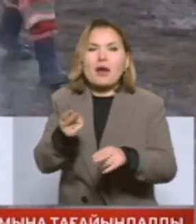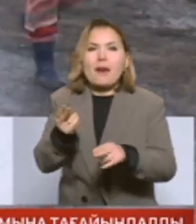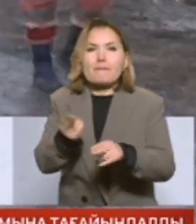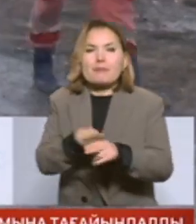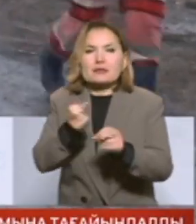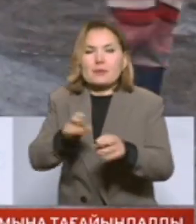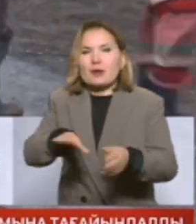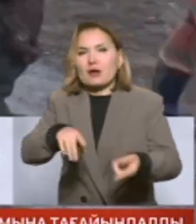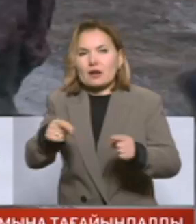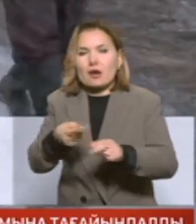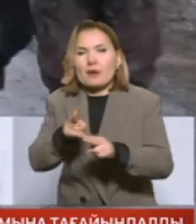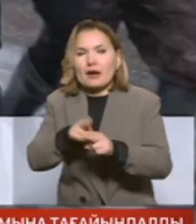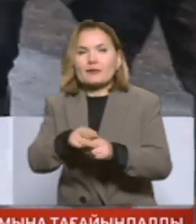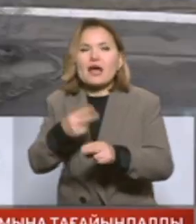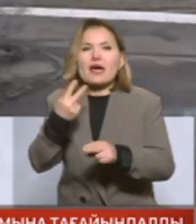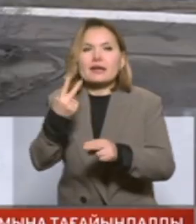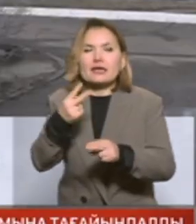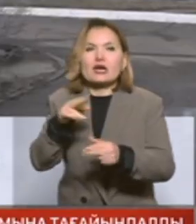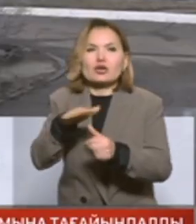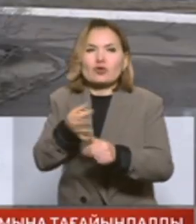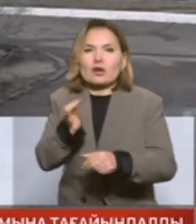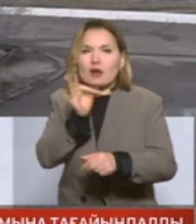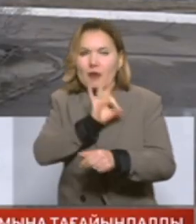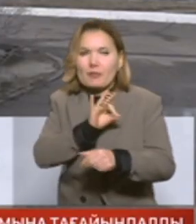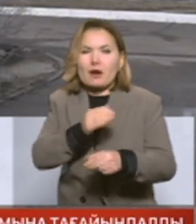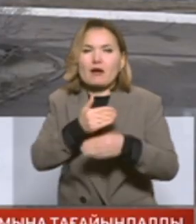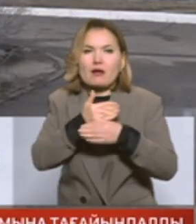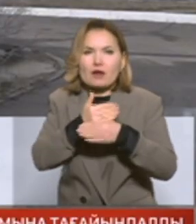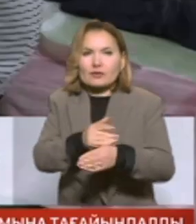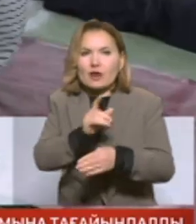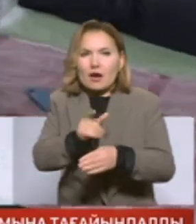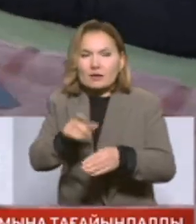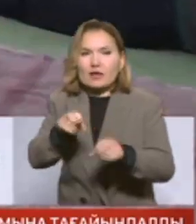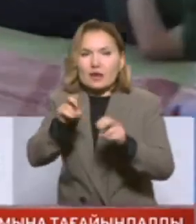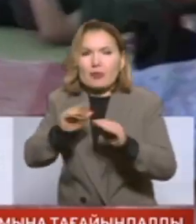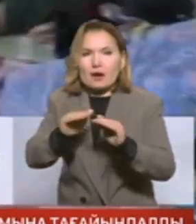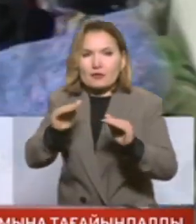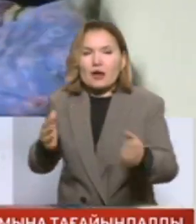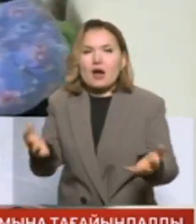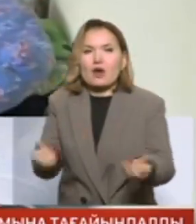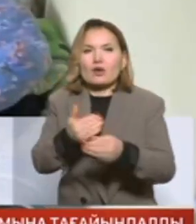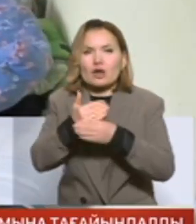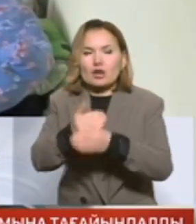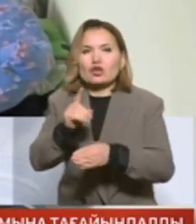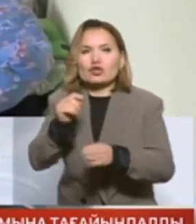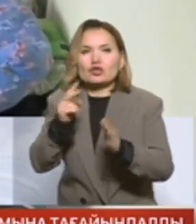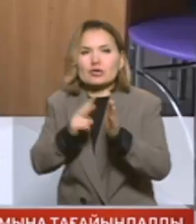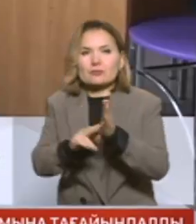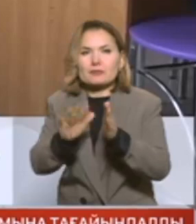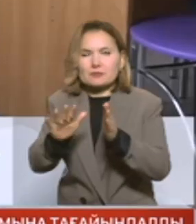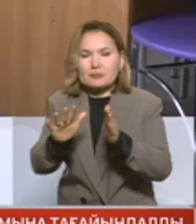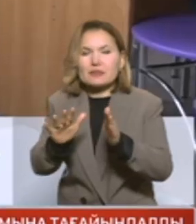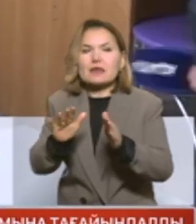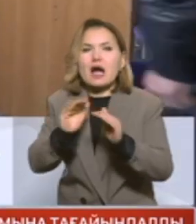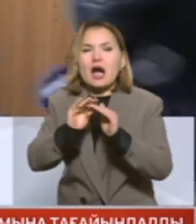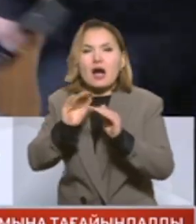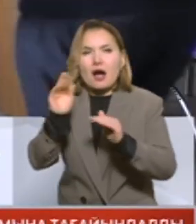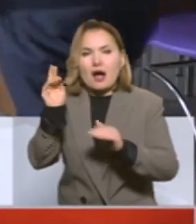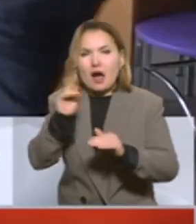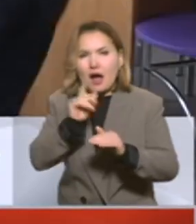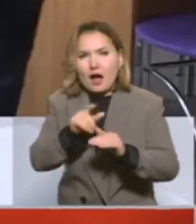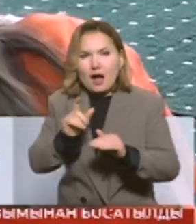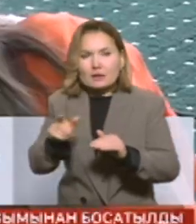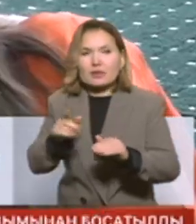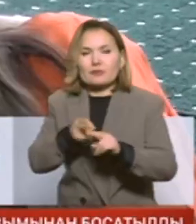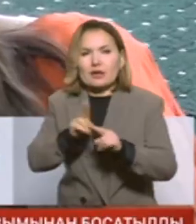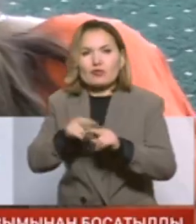екі тікұшақпен Қаратөбе ауылына эвакуацияланды. Қазір мектеп гимназияда 174 адам тұрып жатыр. Олар ыстық тамақ, жатар орынмен